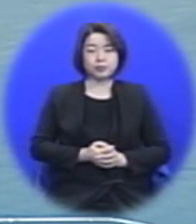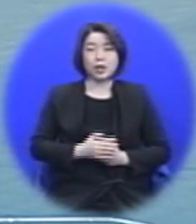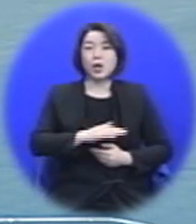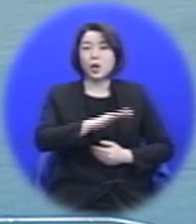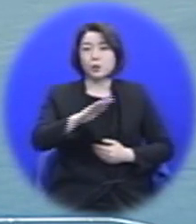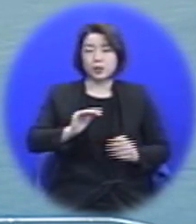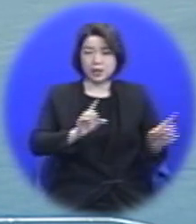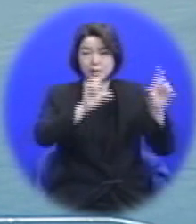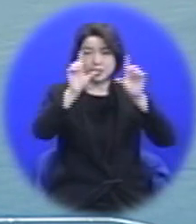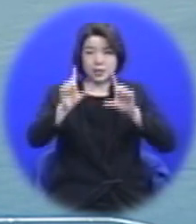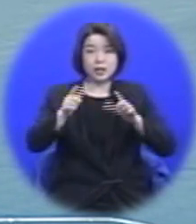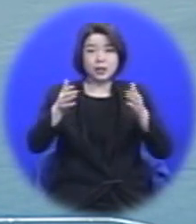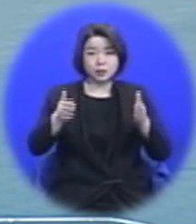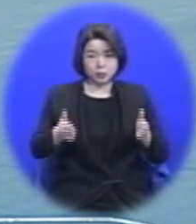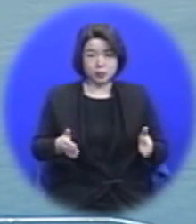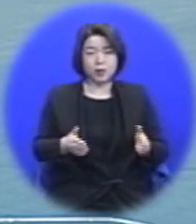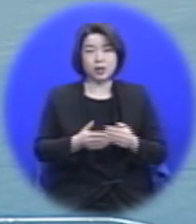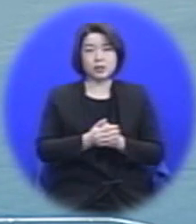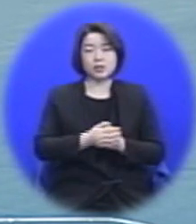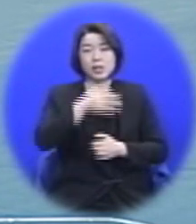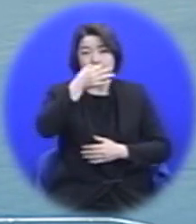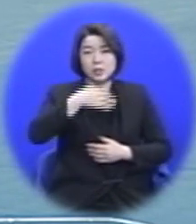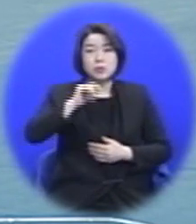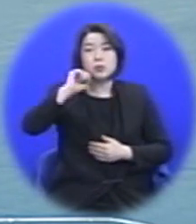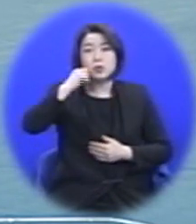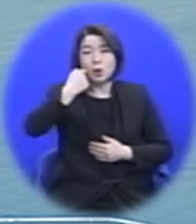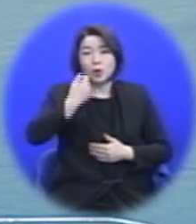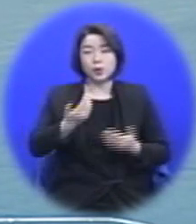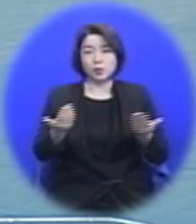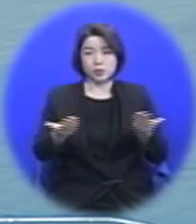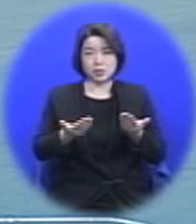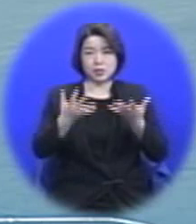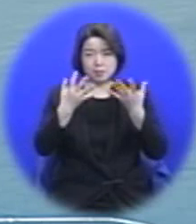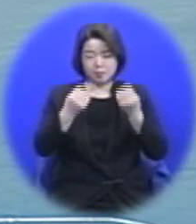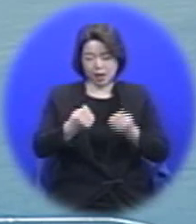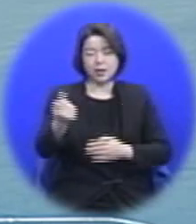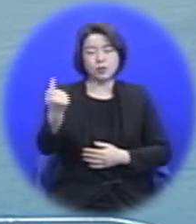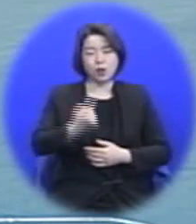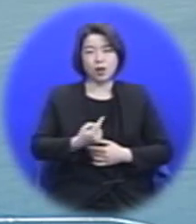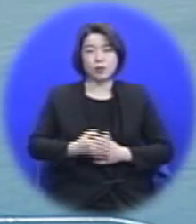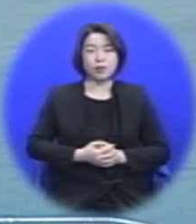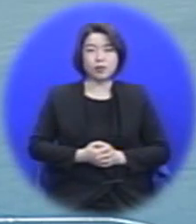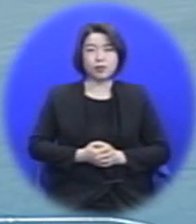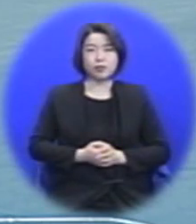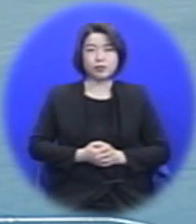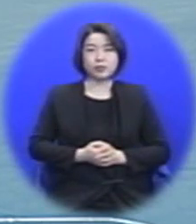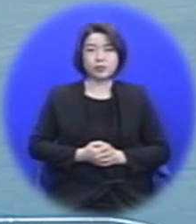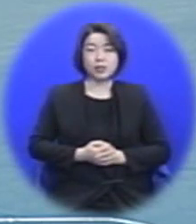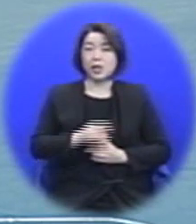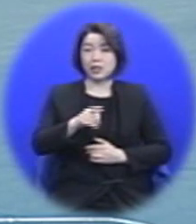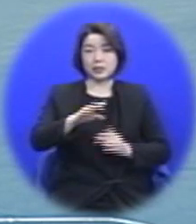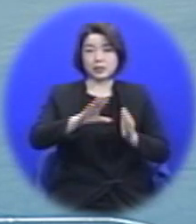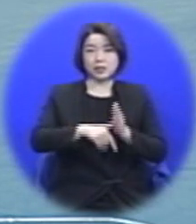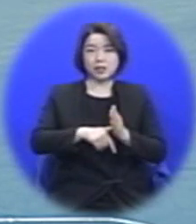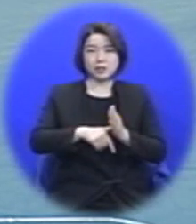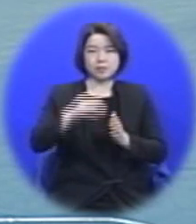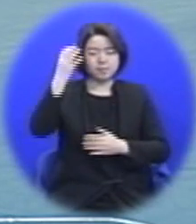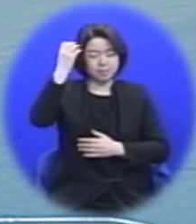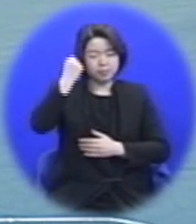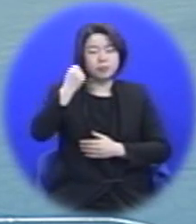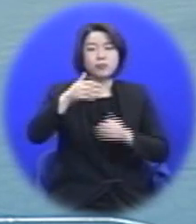우리가 살아가는 동안 힘들고 어려운 일이 많이 옵니다. 그때 기억해야